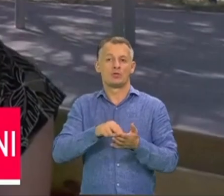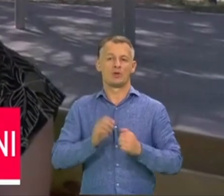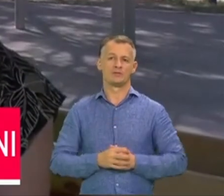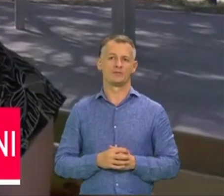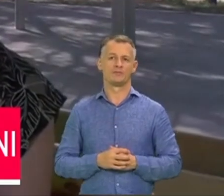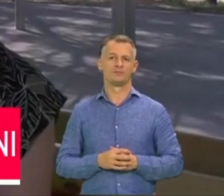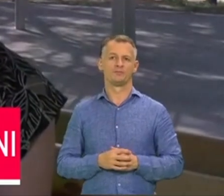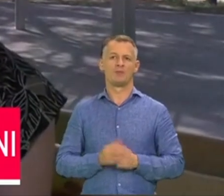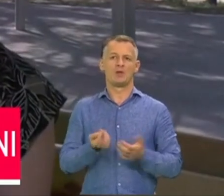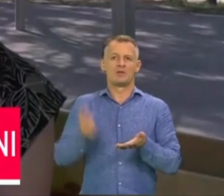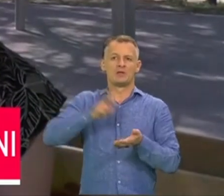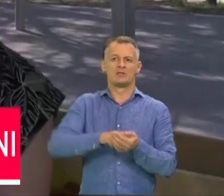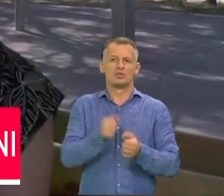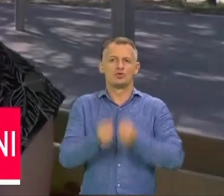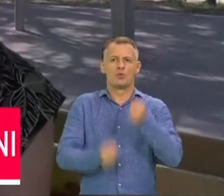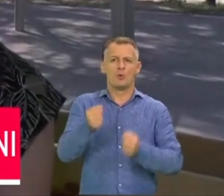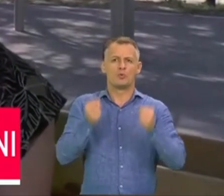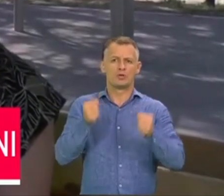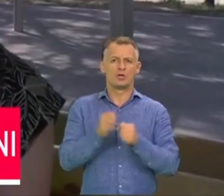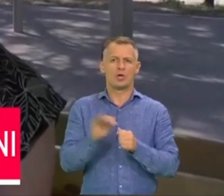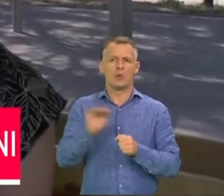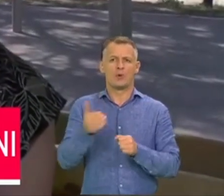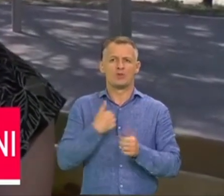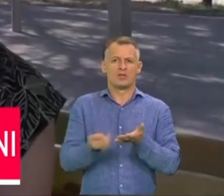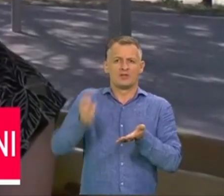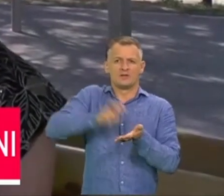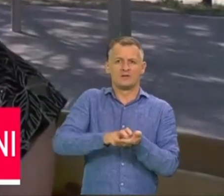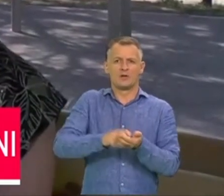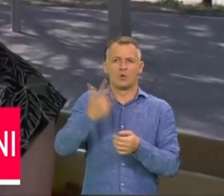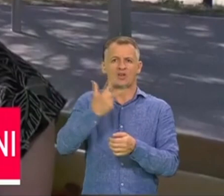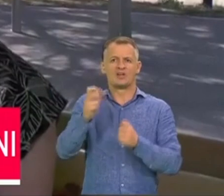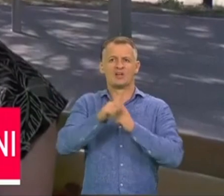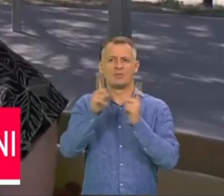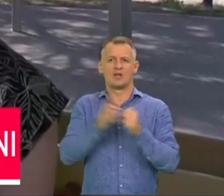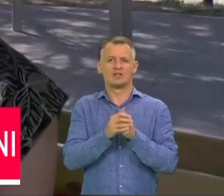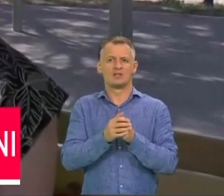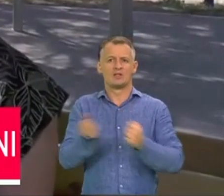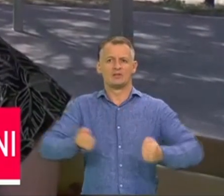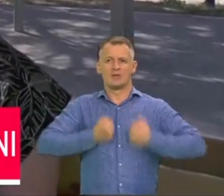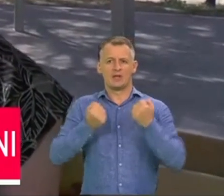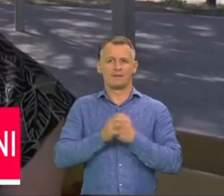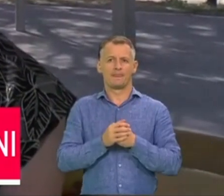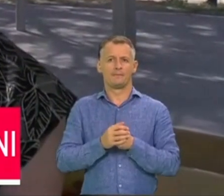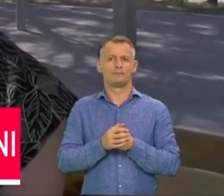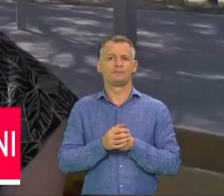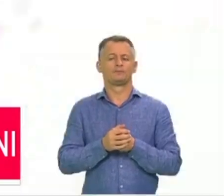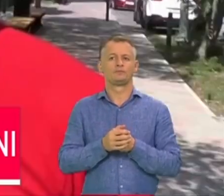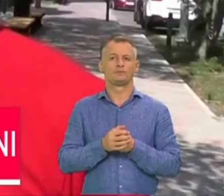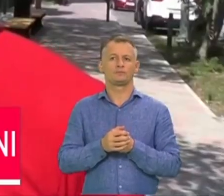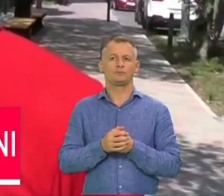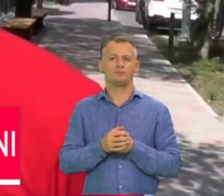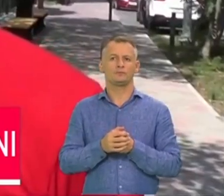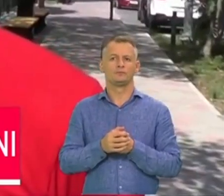от сильного грохота. Ребенок тоже проснулся, где-то к 3 часа ночи было, перепугались. Но нас трясло все.